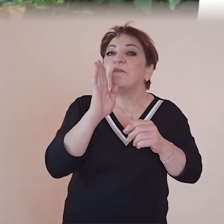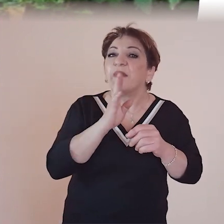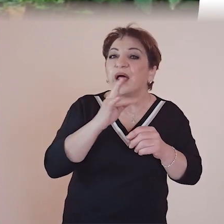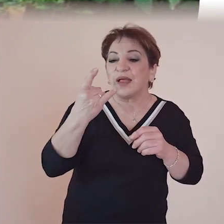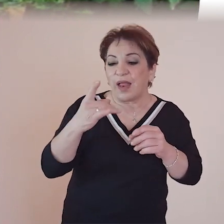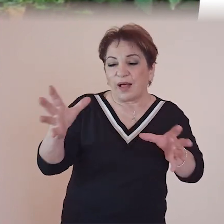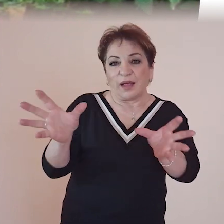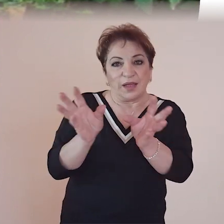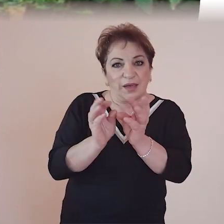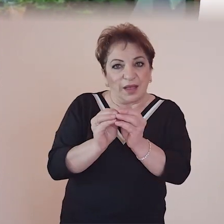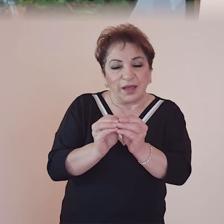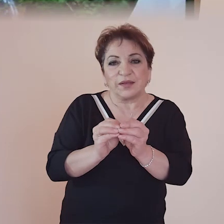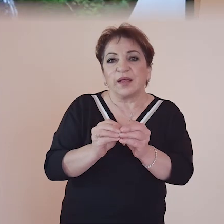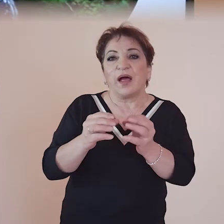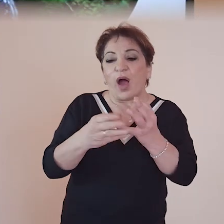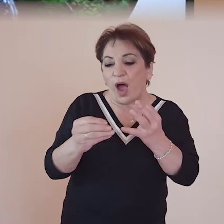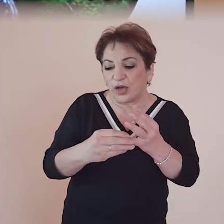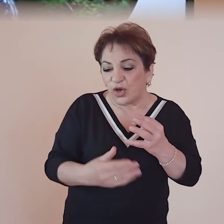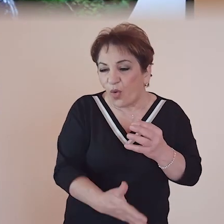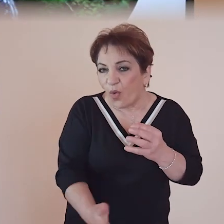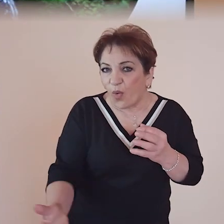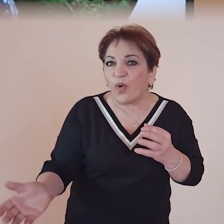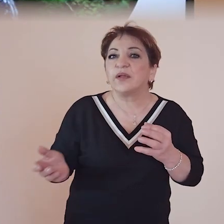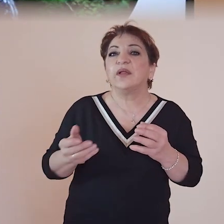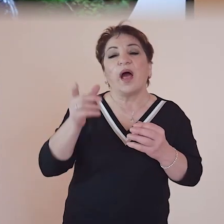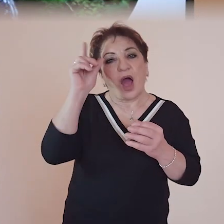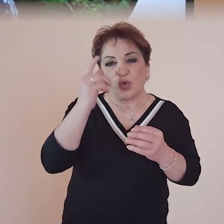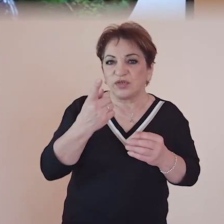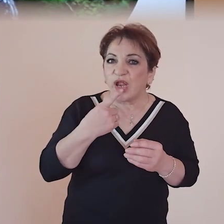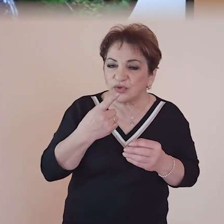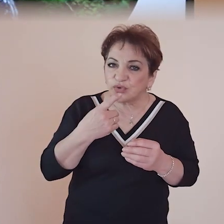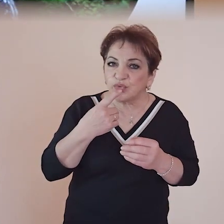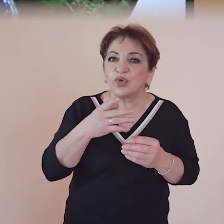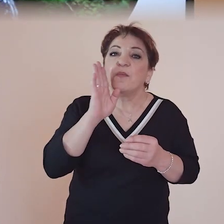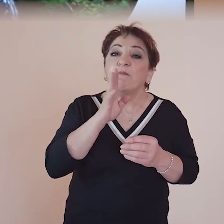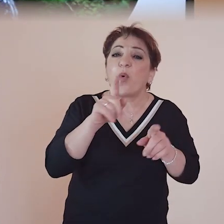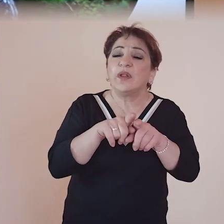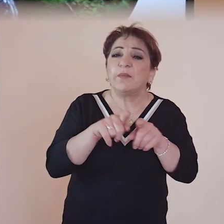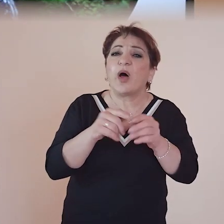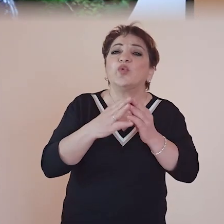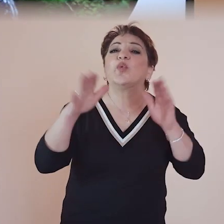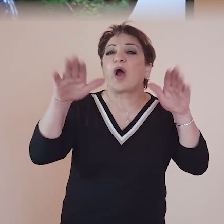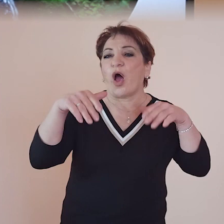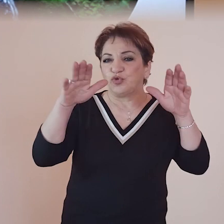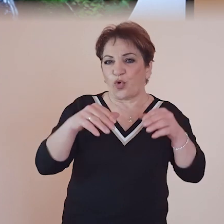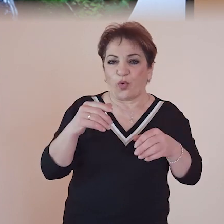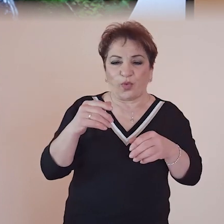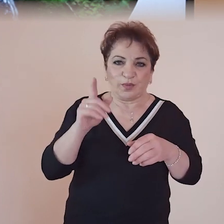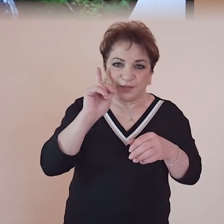երեխաների հետ, հայրենի հողն է, այսինքն հայոց լեզուն մոր նման տուն կանչող է,